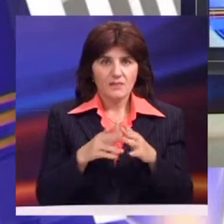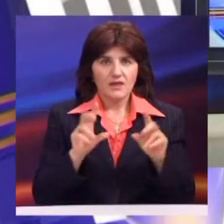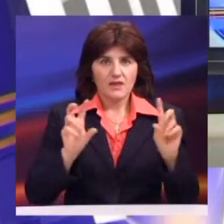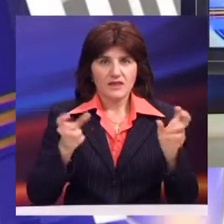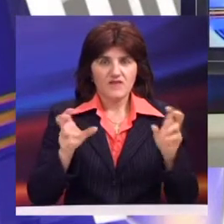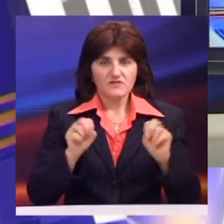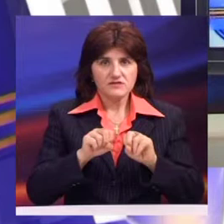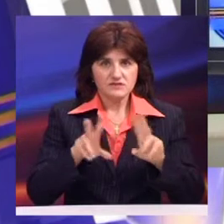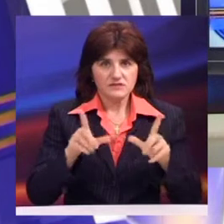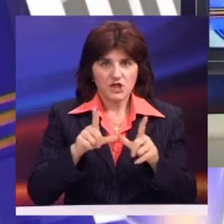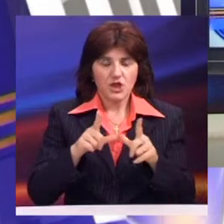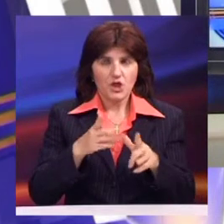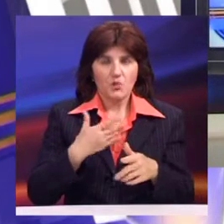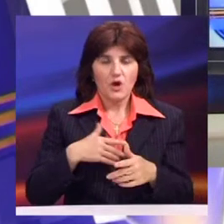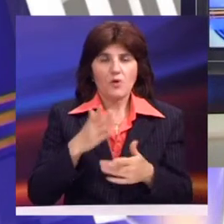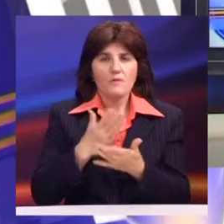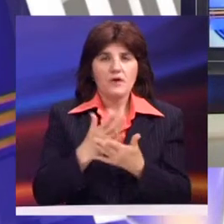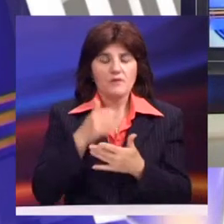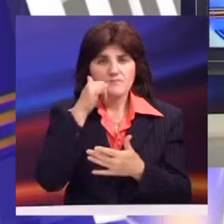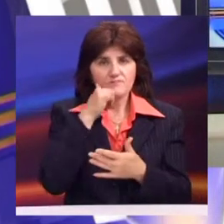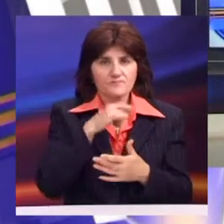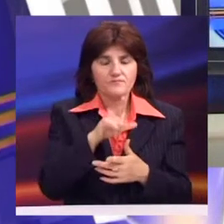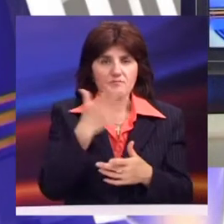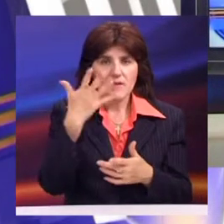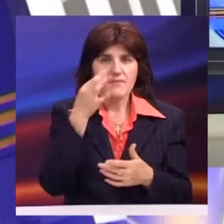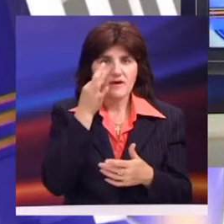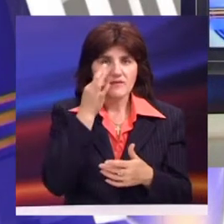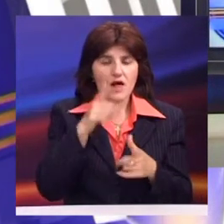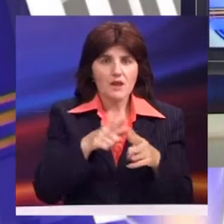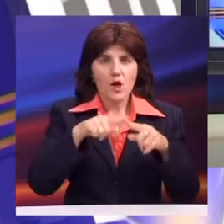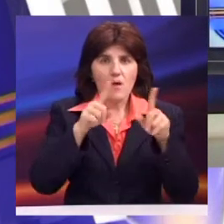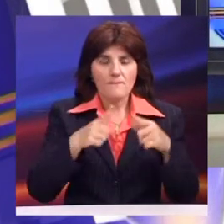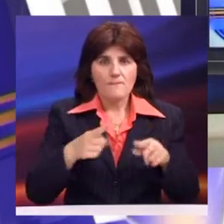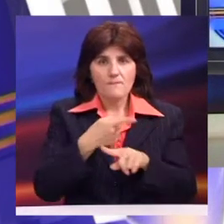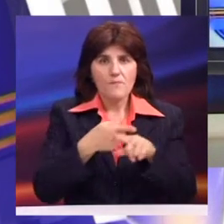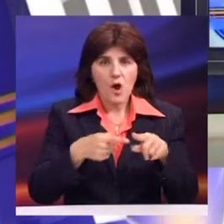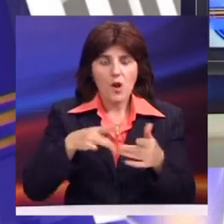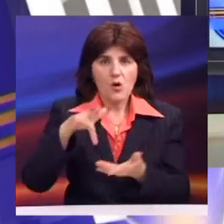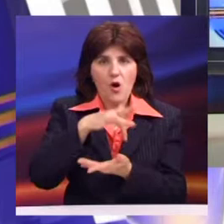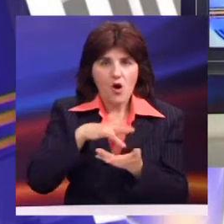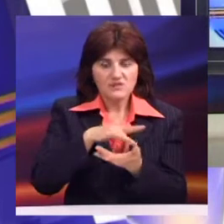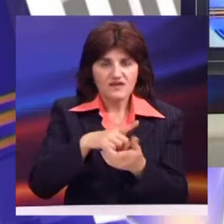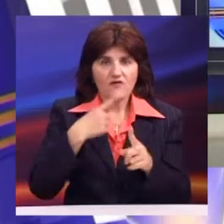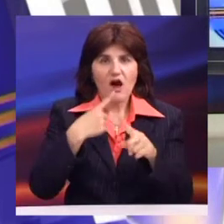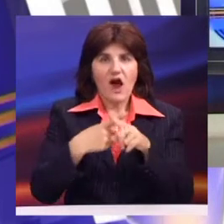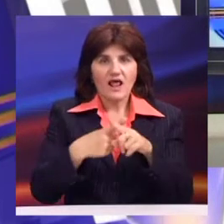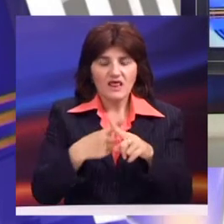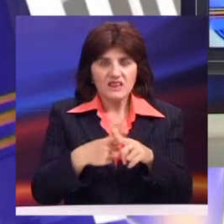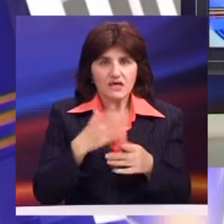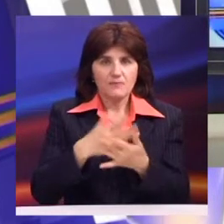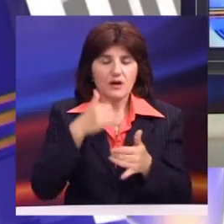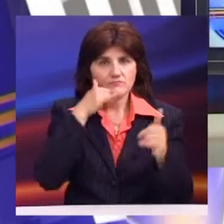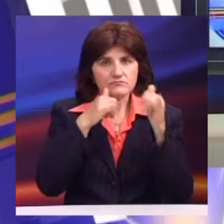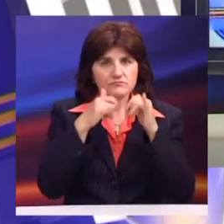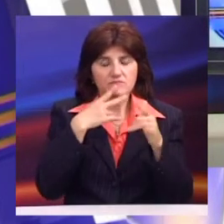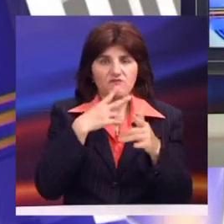Ekipa UEKO televizije boravila je 5 dana na poluostrvu Halkidiki. U organizaciji turističke agencije Big Blue obišli su